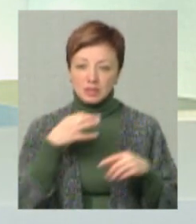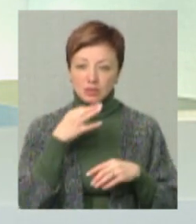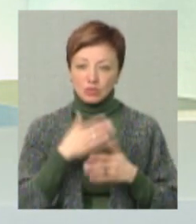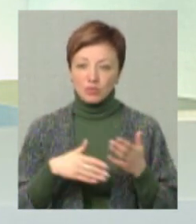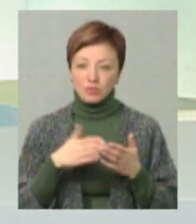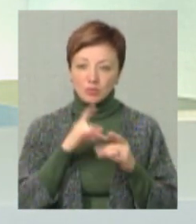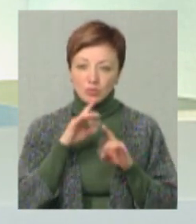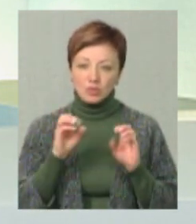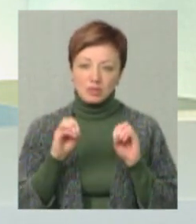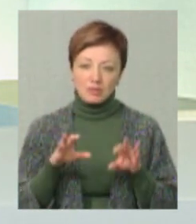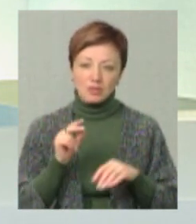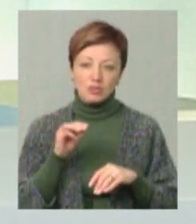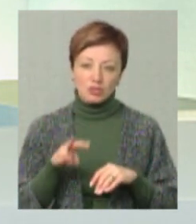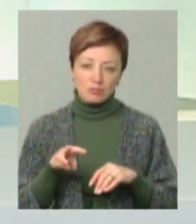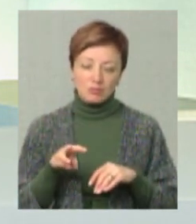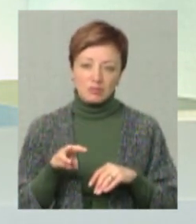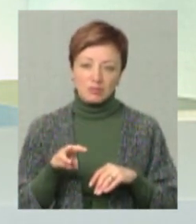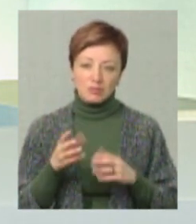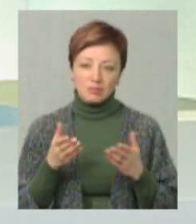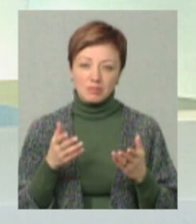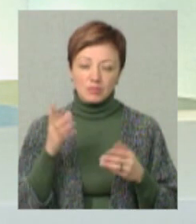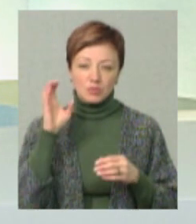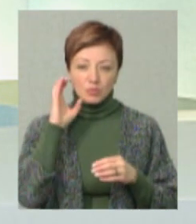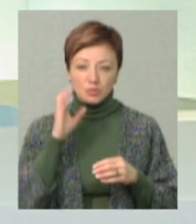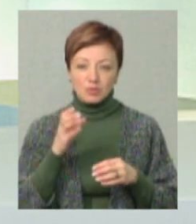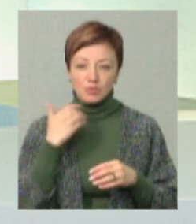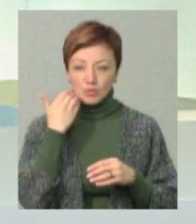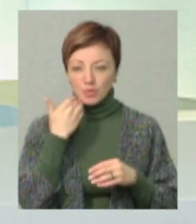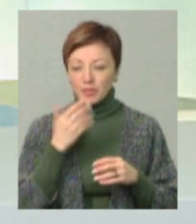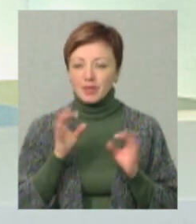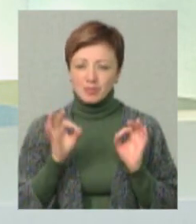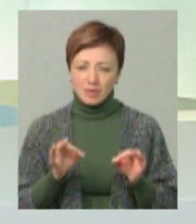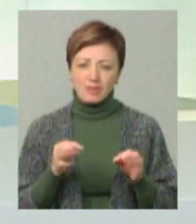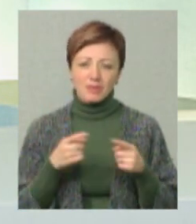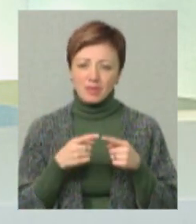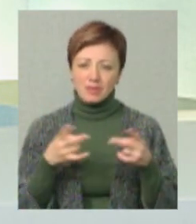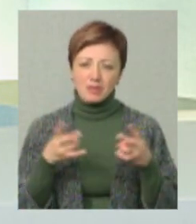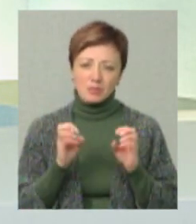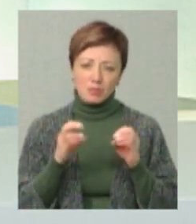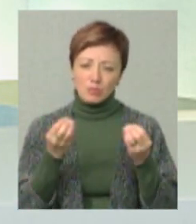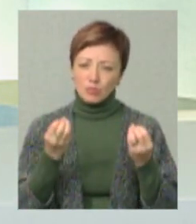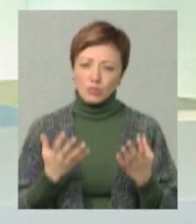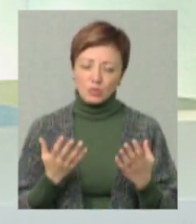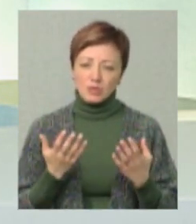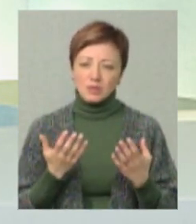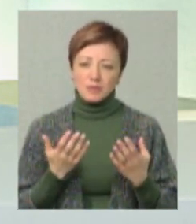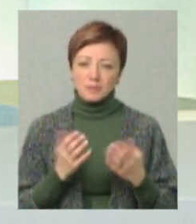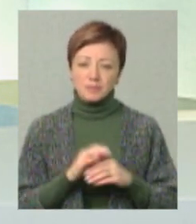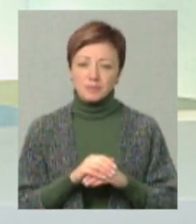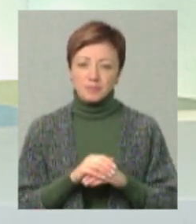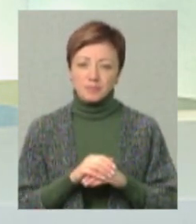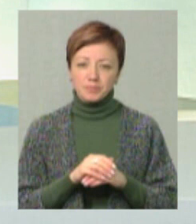сказали, лучше я взагалі не буду здавати, ніж там... Потім наберуся сорому. Не знаєте, по чому здавати? Дуже просто.